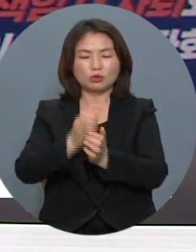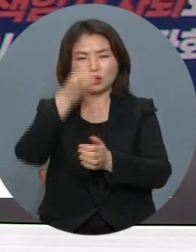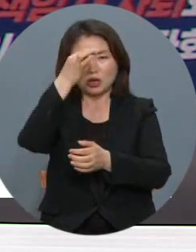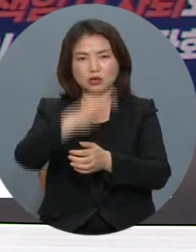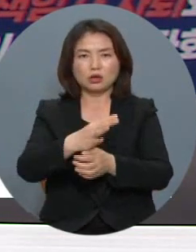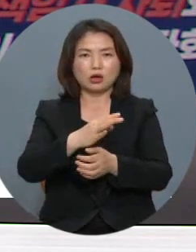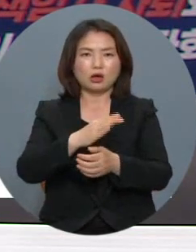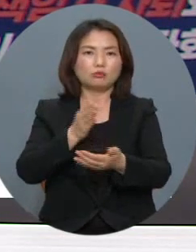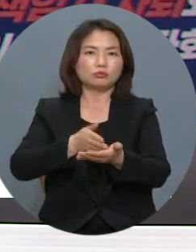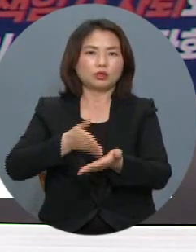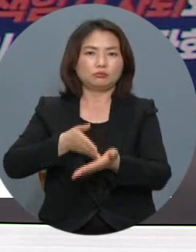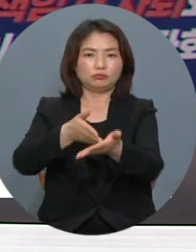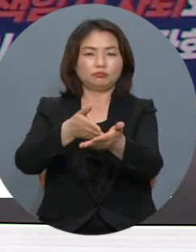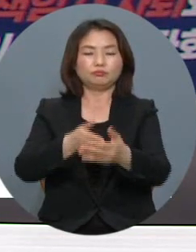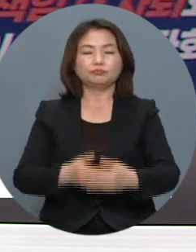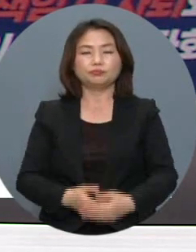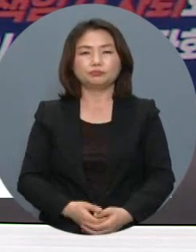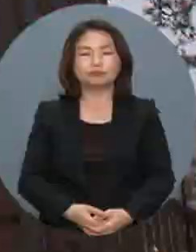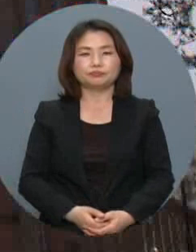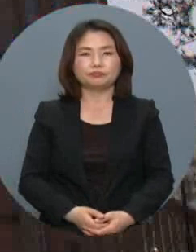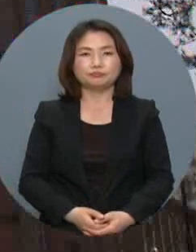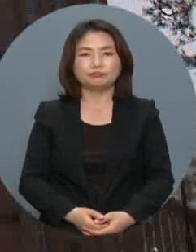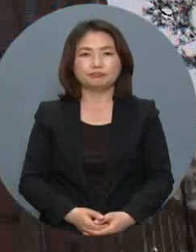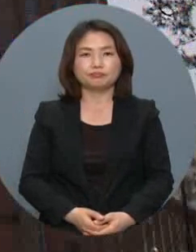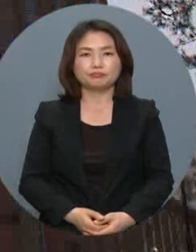나섰습니다. 신병철 기자입니다.